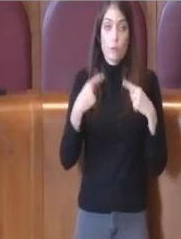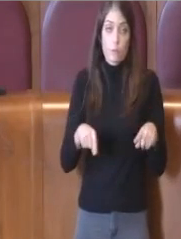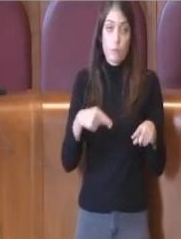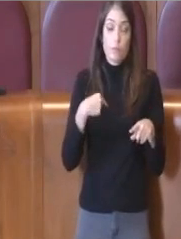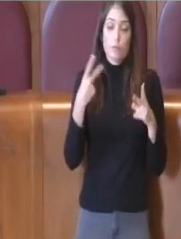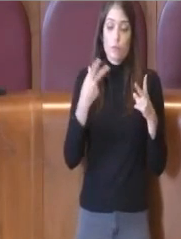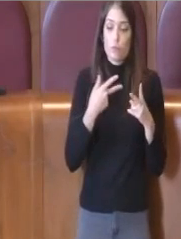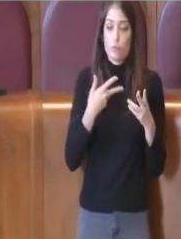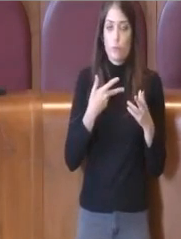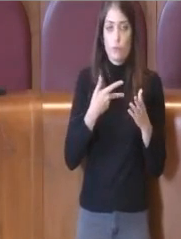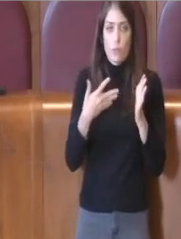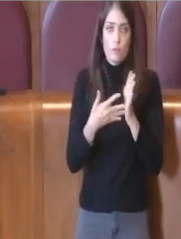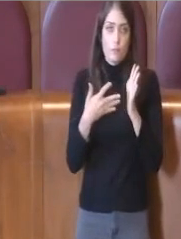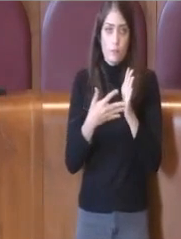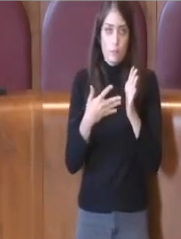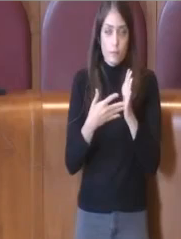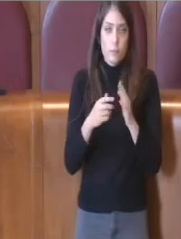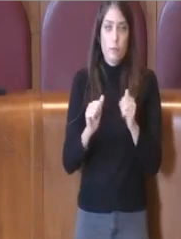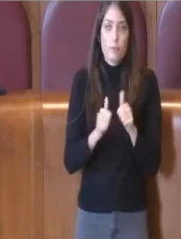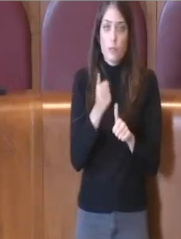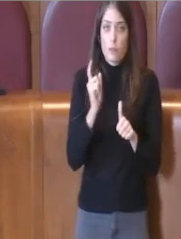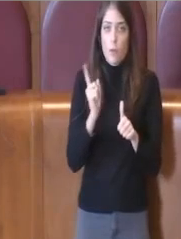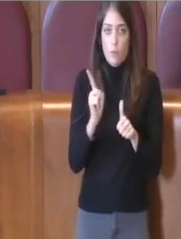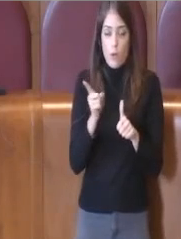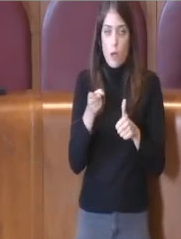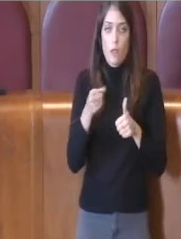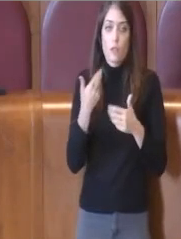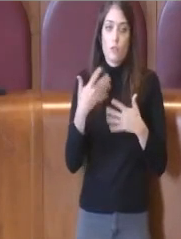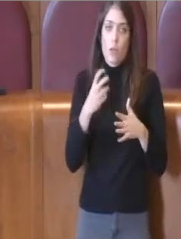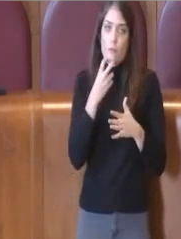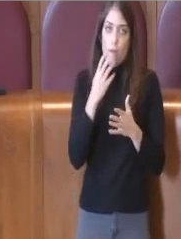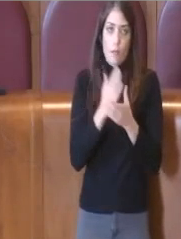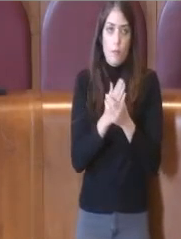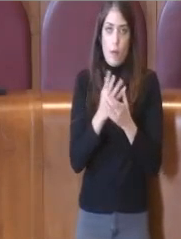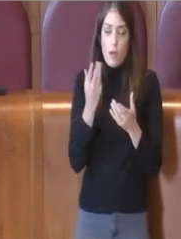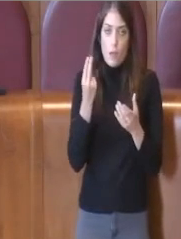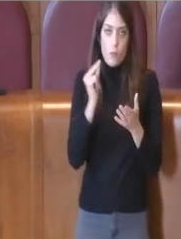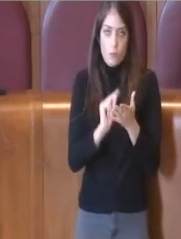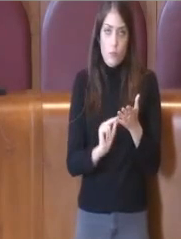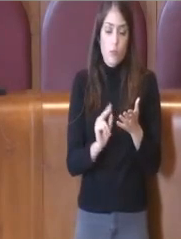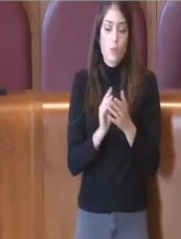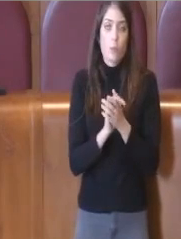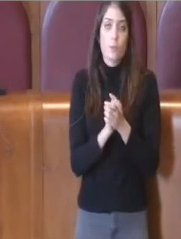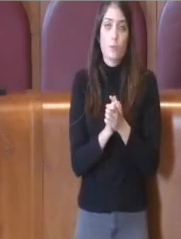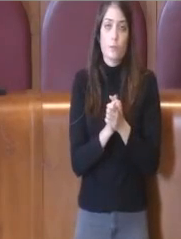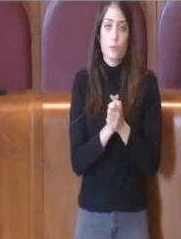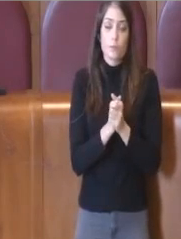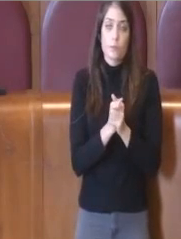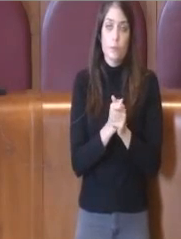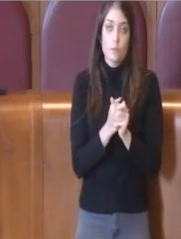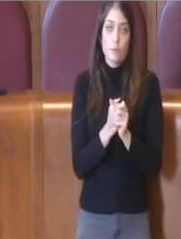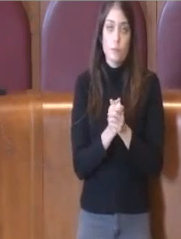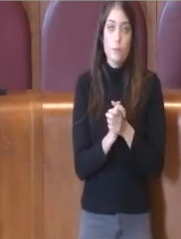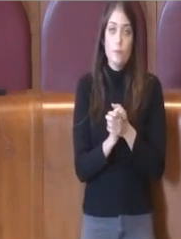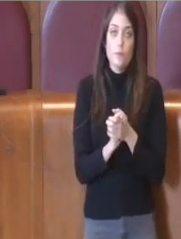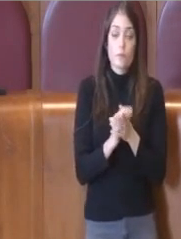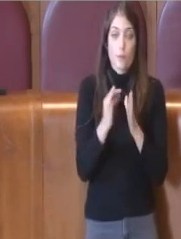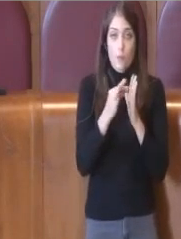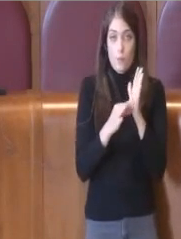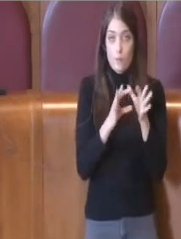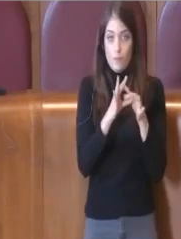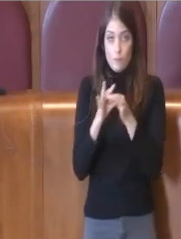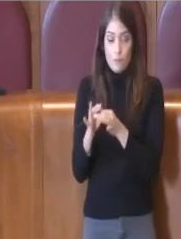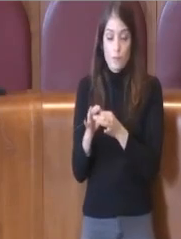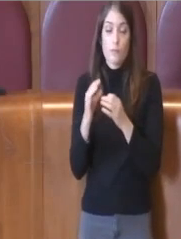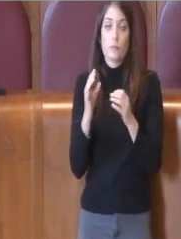delle criticità. E la prima criticità messa anche a verbale relativamente a questo regolamento